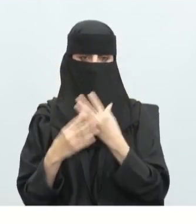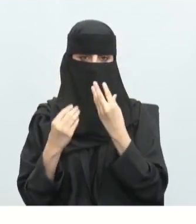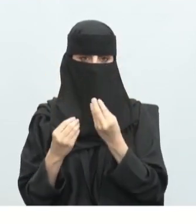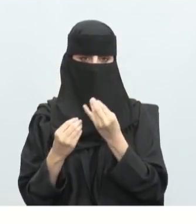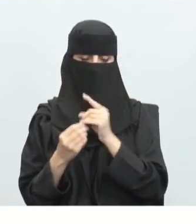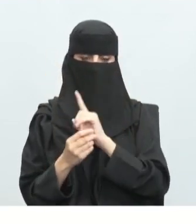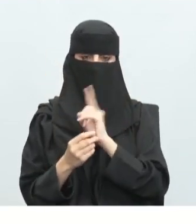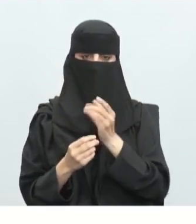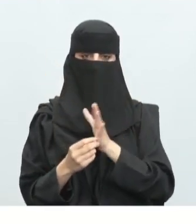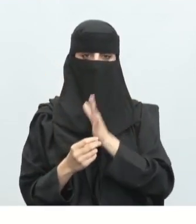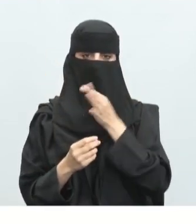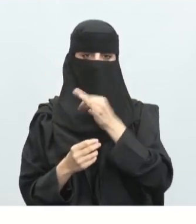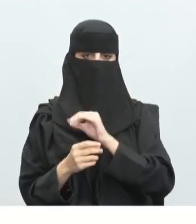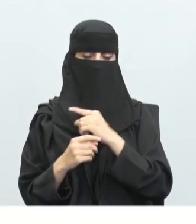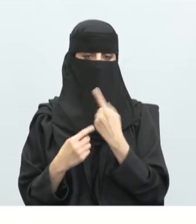لا